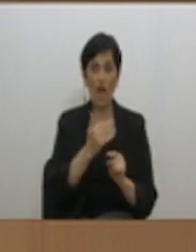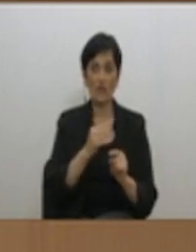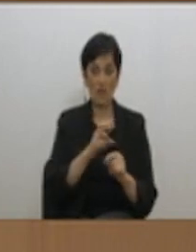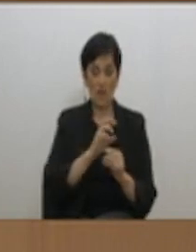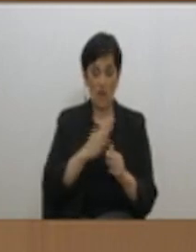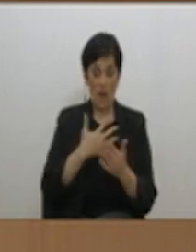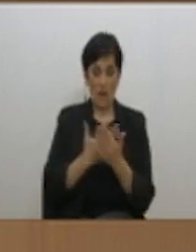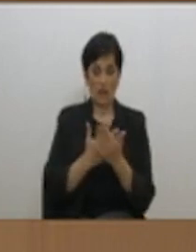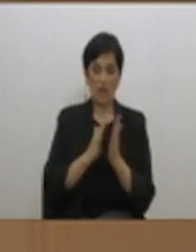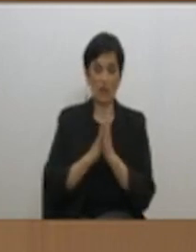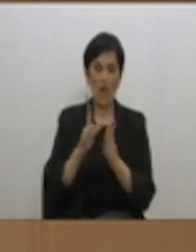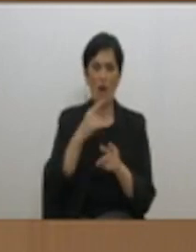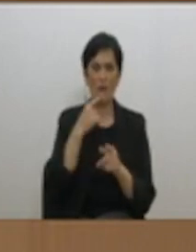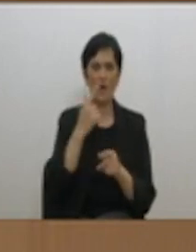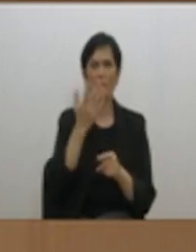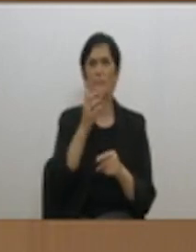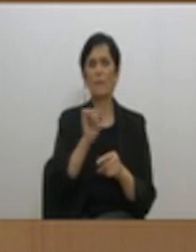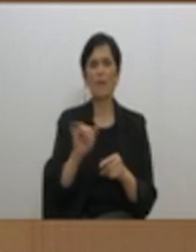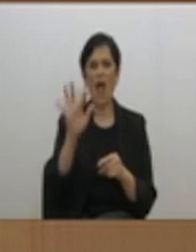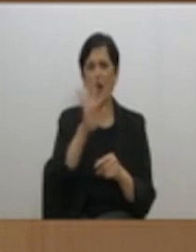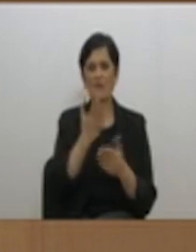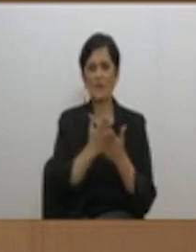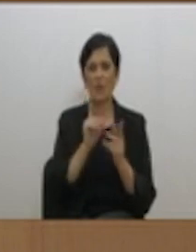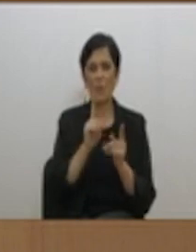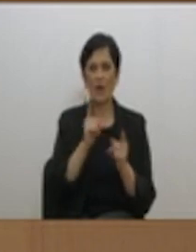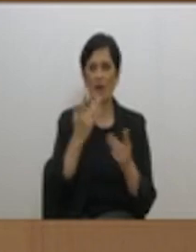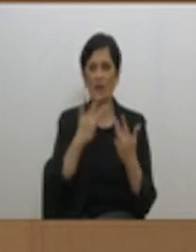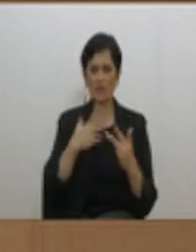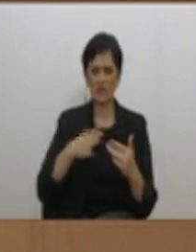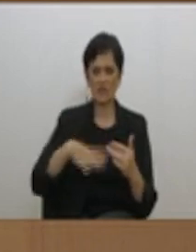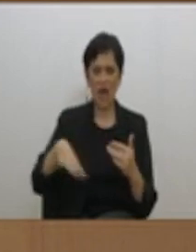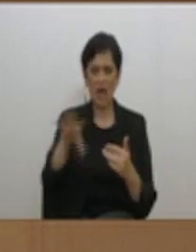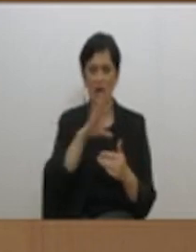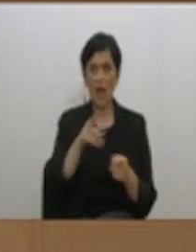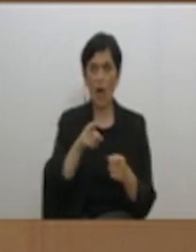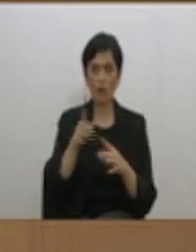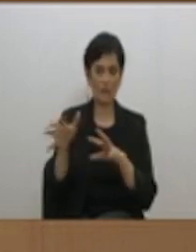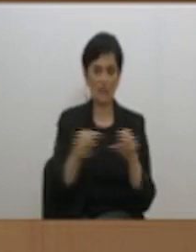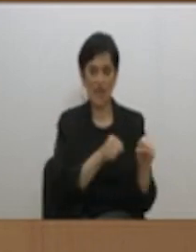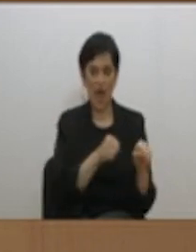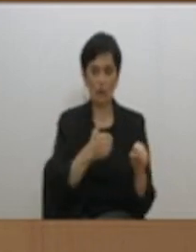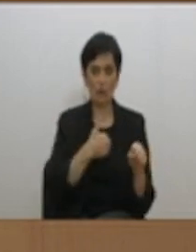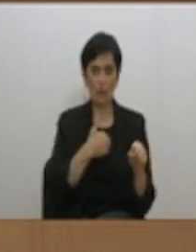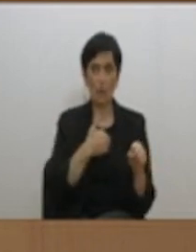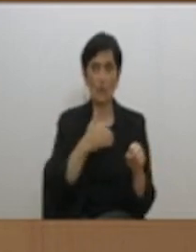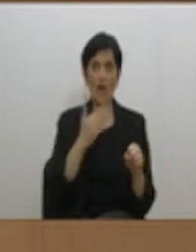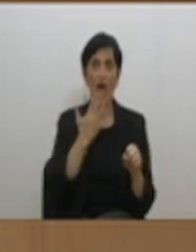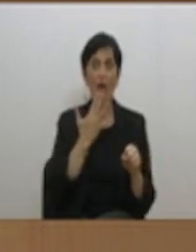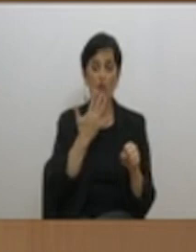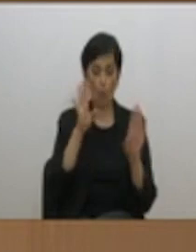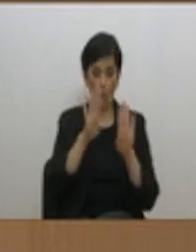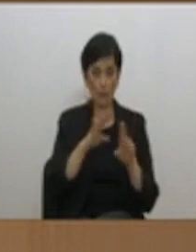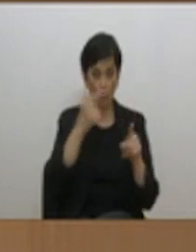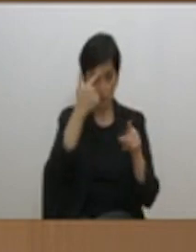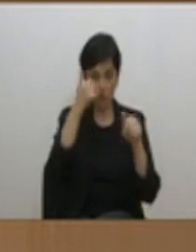და ეუბნებით, რომ ევროპა გარყვნილია რაღაც გარყვნილების პროპაგანდას, საქართველოს წართმევა უნდა თურმე ეროვნული იდენტობის.